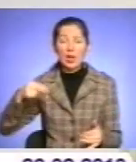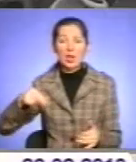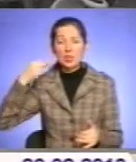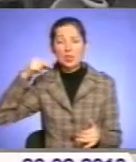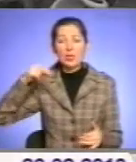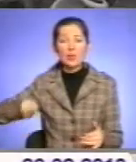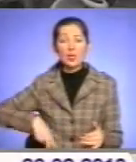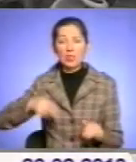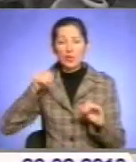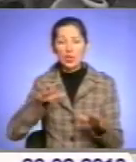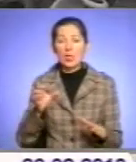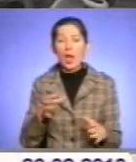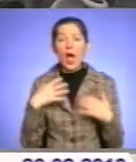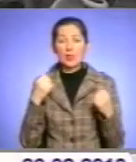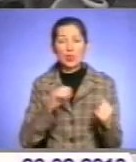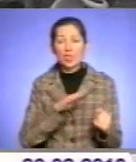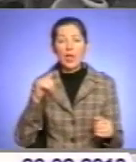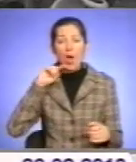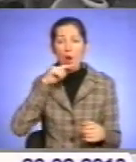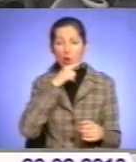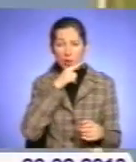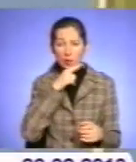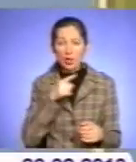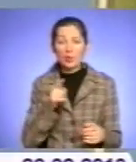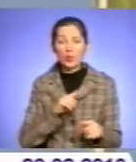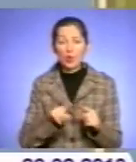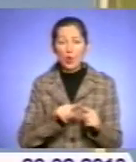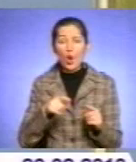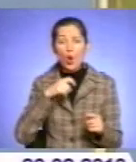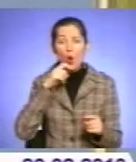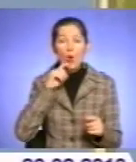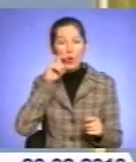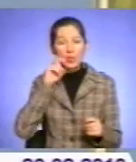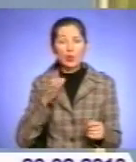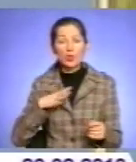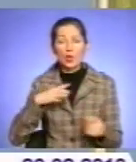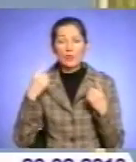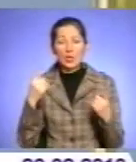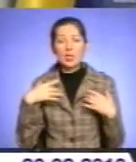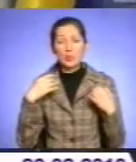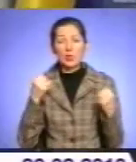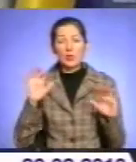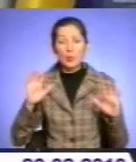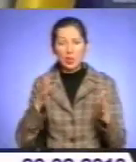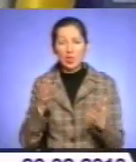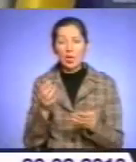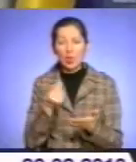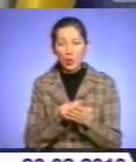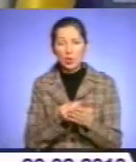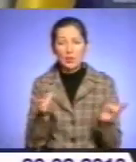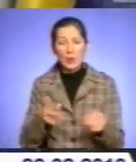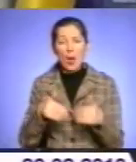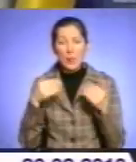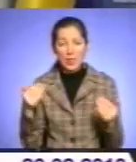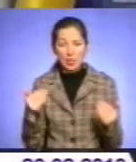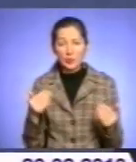заощаджувати, адже незабаром країну чекають великі спортивні події, тож і ресурсів треба більше. Сам же очільник освітньо-спортивного